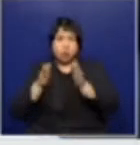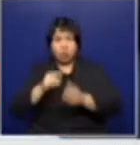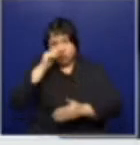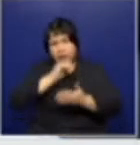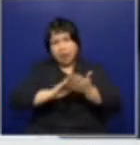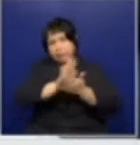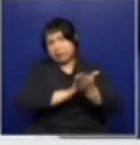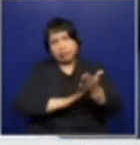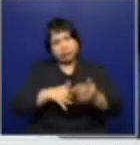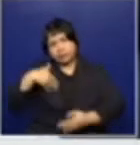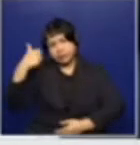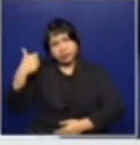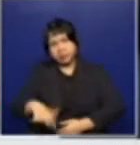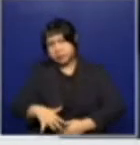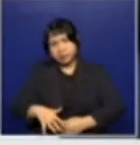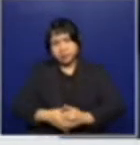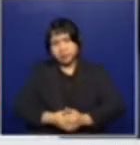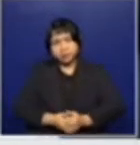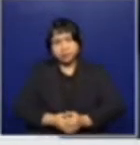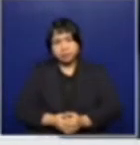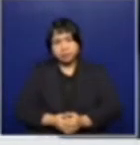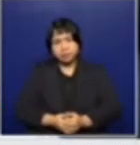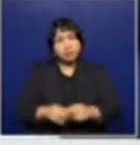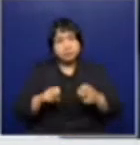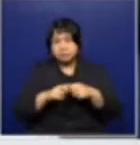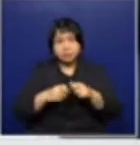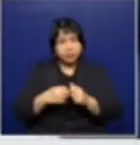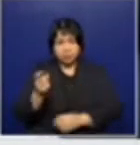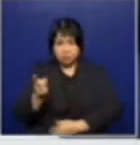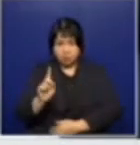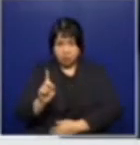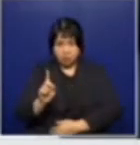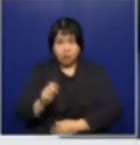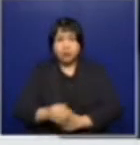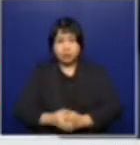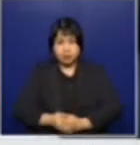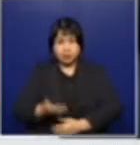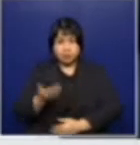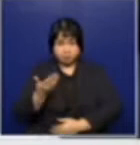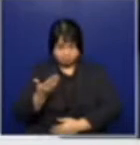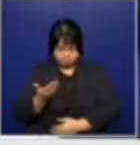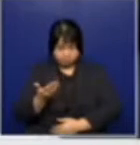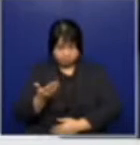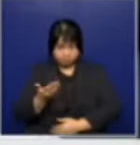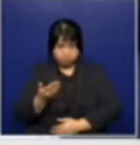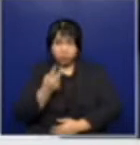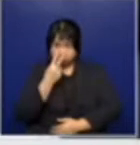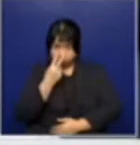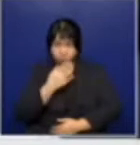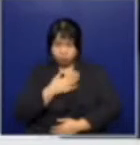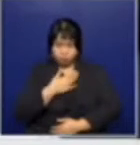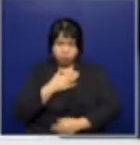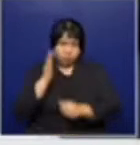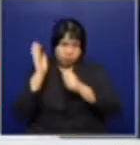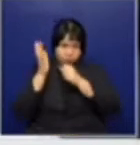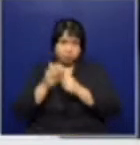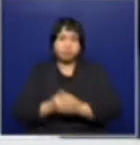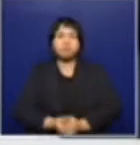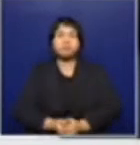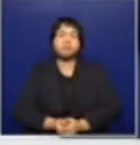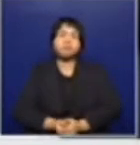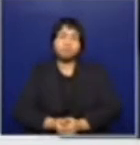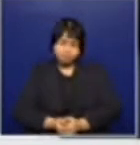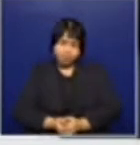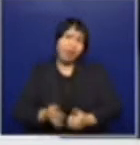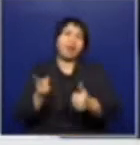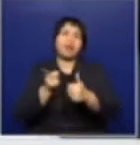รับไม่ได้อะไรจะเกิดขึ้นท่านประธานกรุณาได้ติดตามผมไปท่านประธานครับทุกที่หนึ่